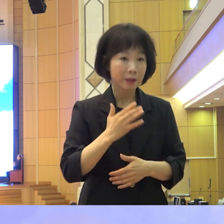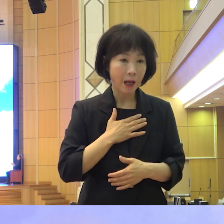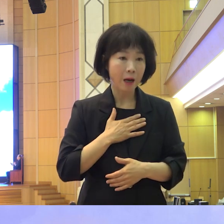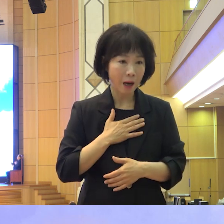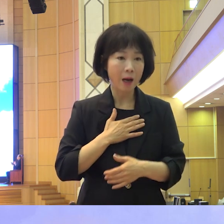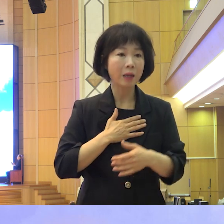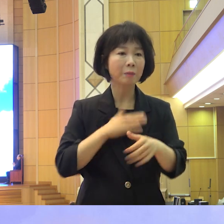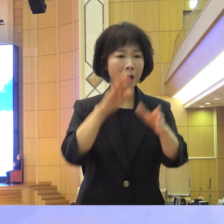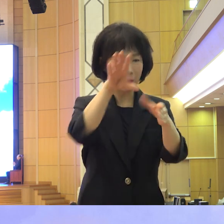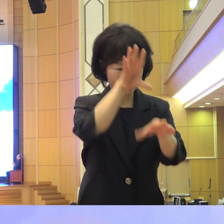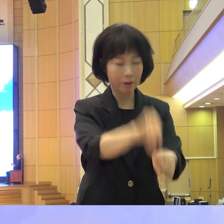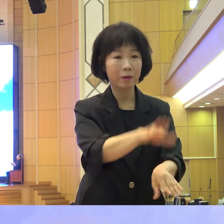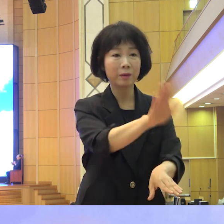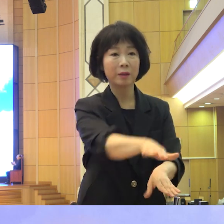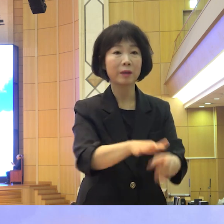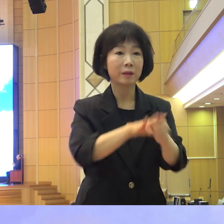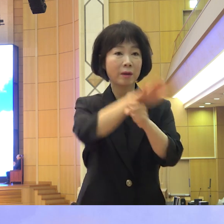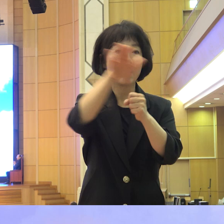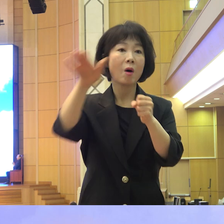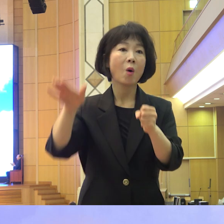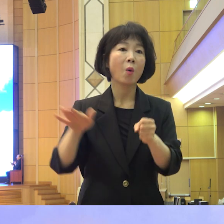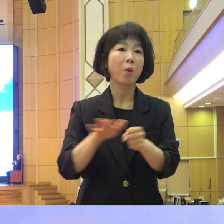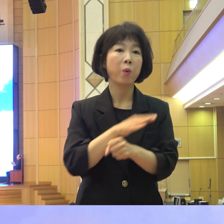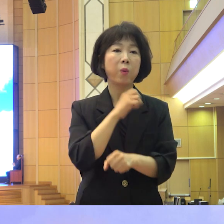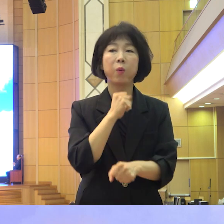사랑하신 날